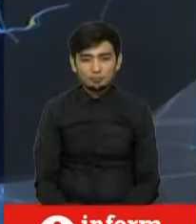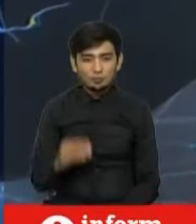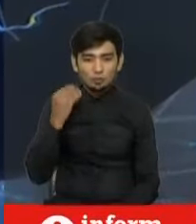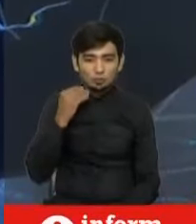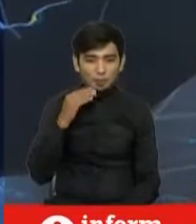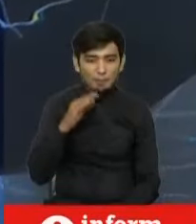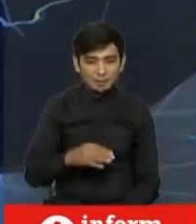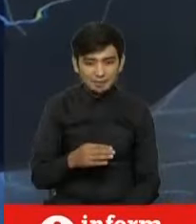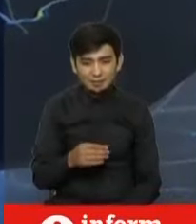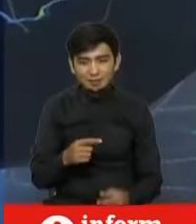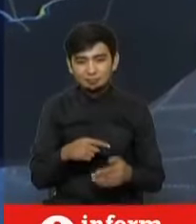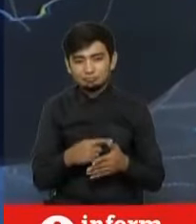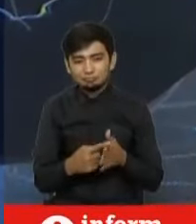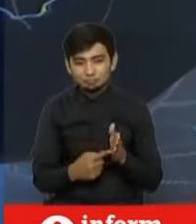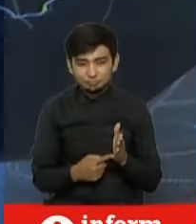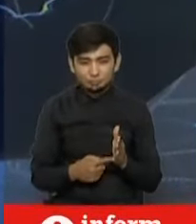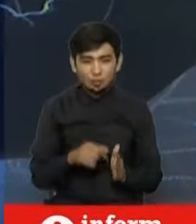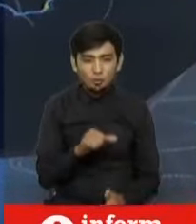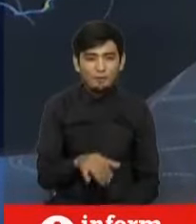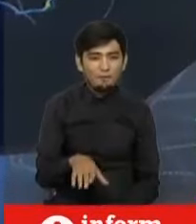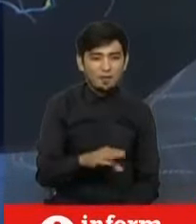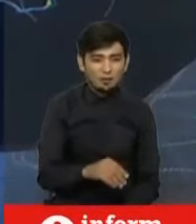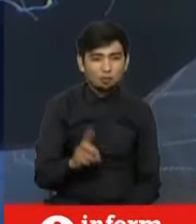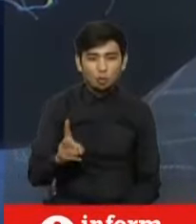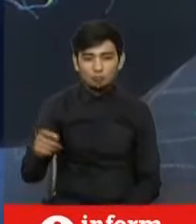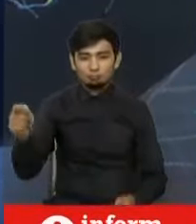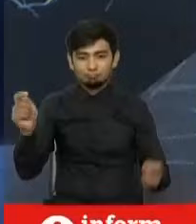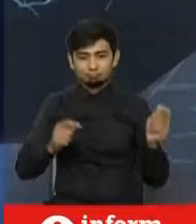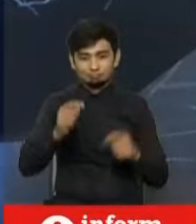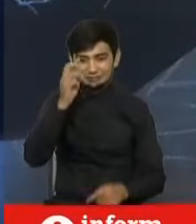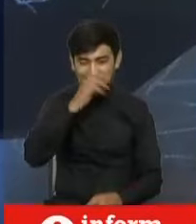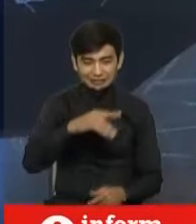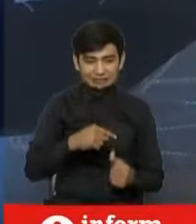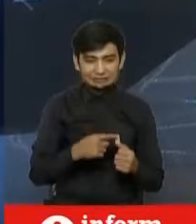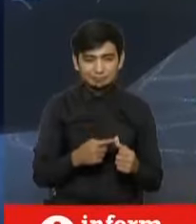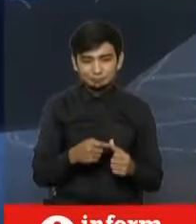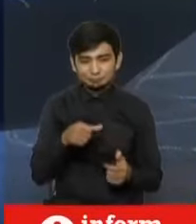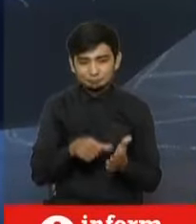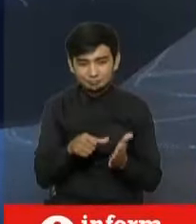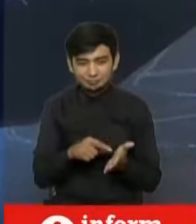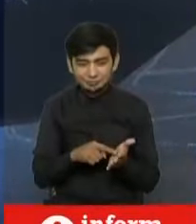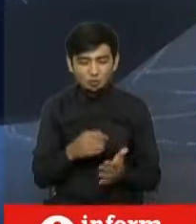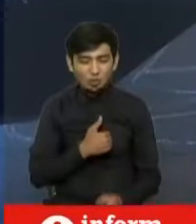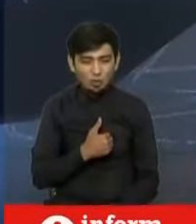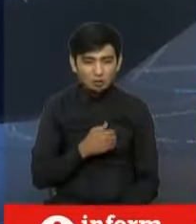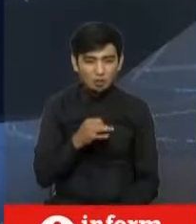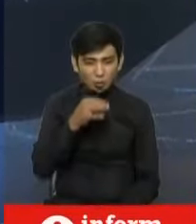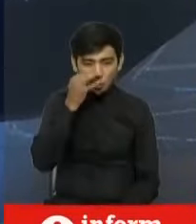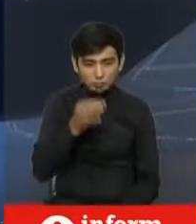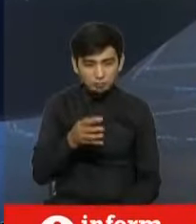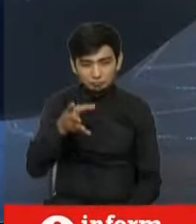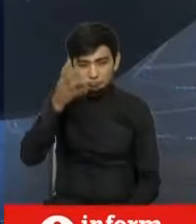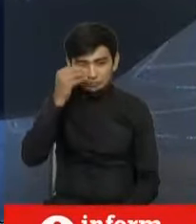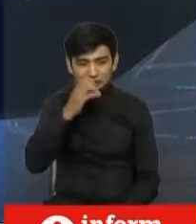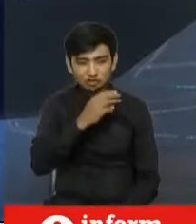В Турции намерены снимать отпечатки пальцев у всех въезжающих в страну. Такое новшество хотят ввести власти. Опыт они переняли у